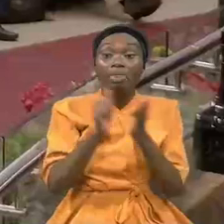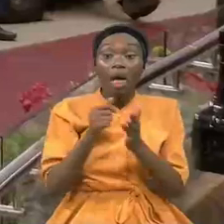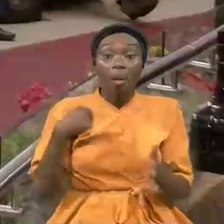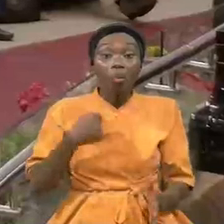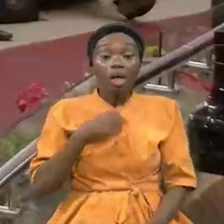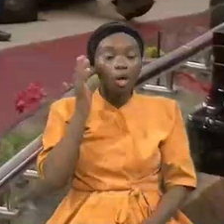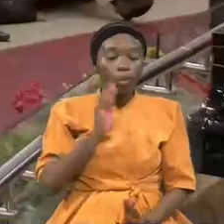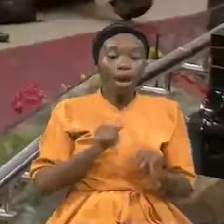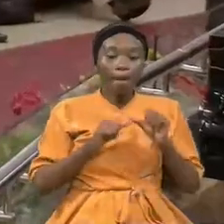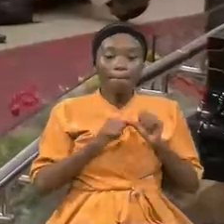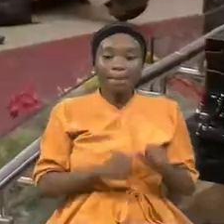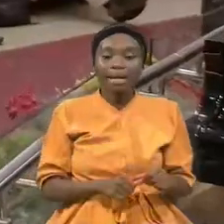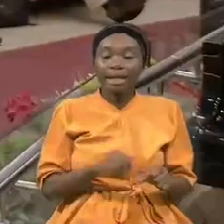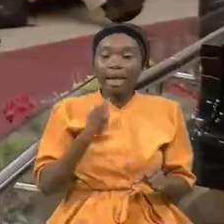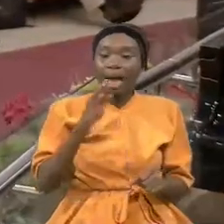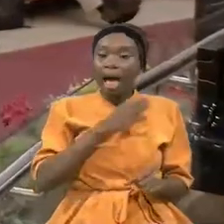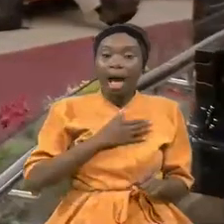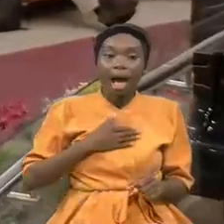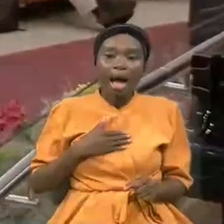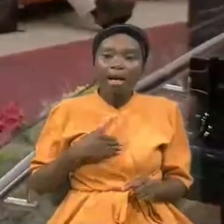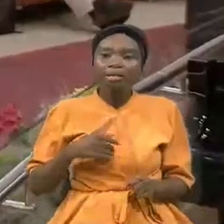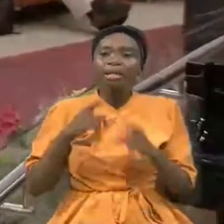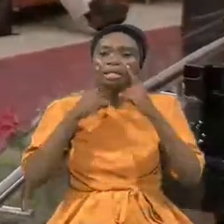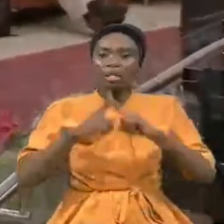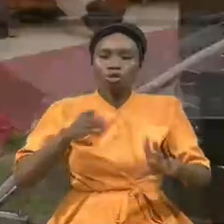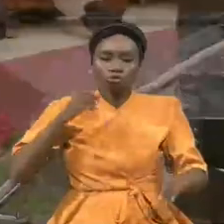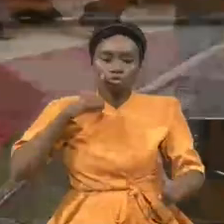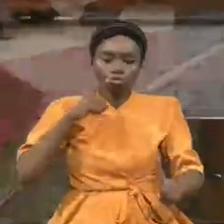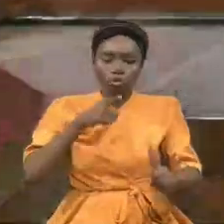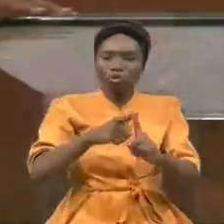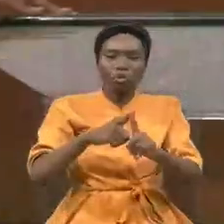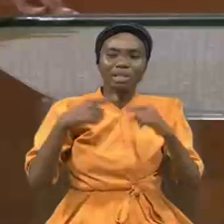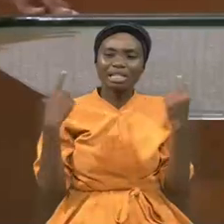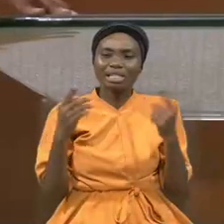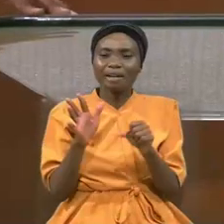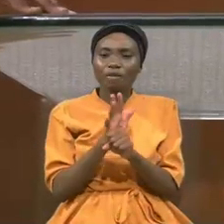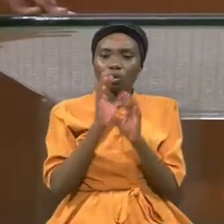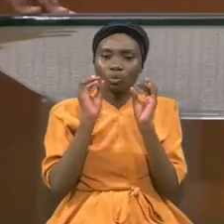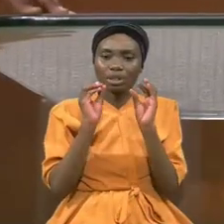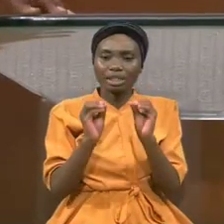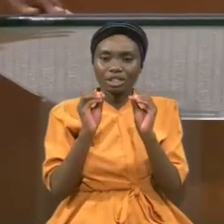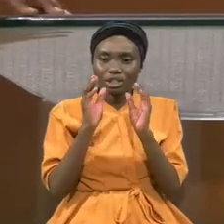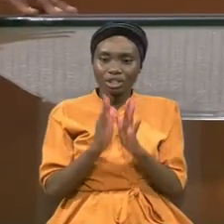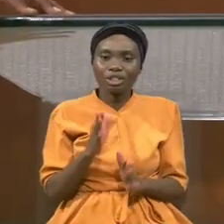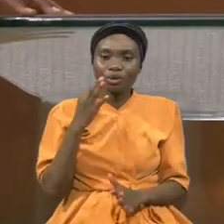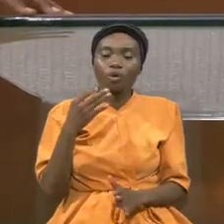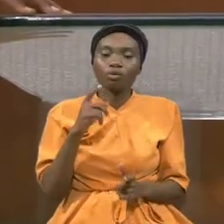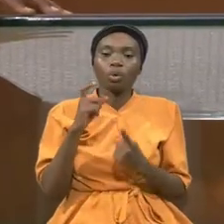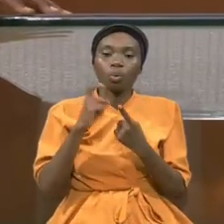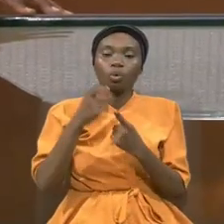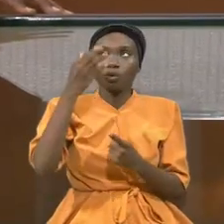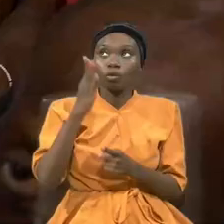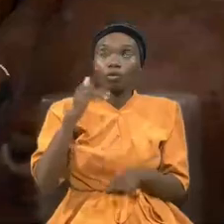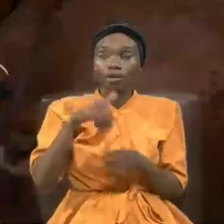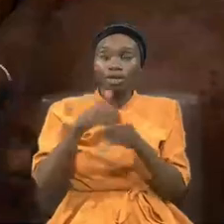nous demeurions et que nous obéissions à la Bible, que nous déclarions simplement la parole